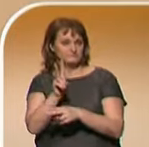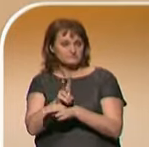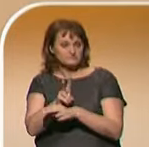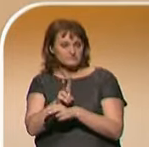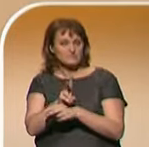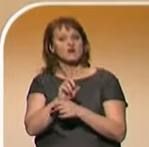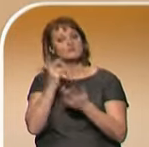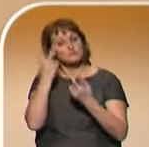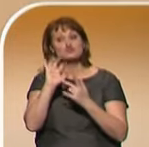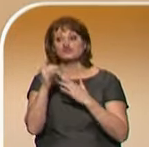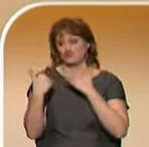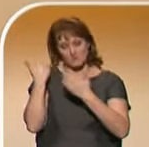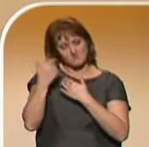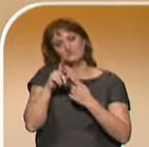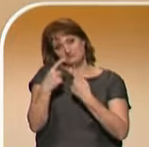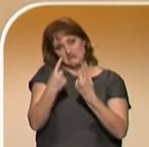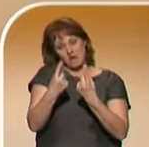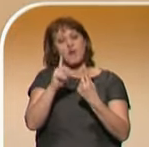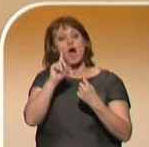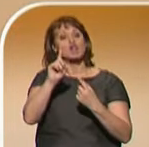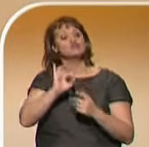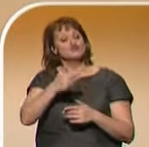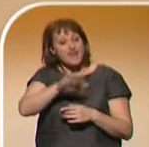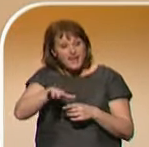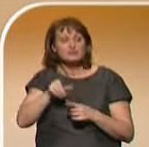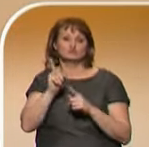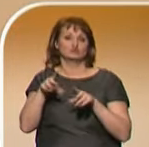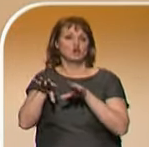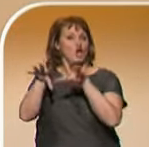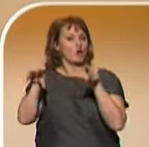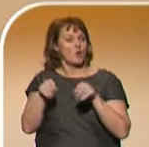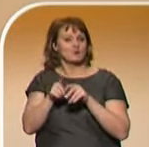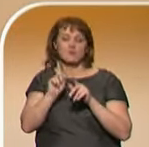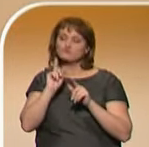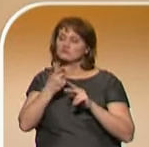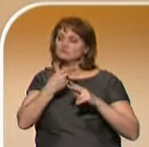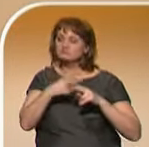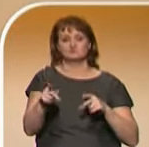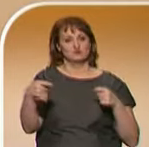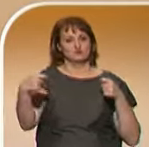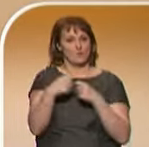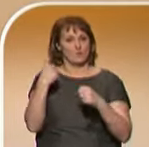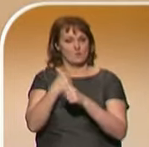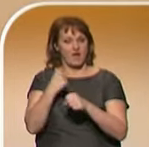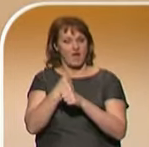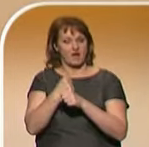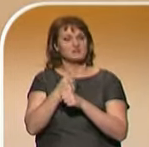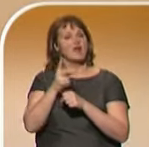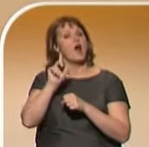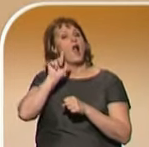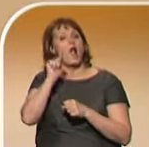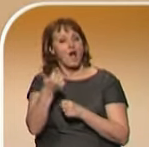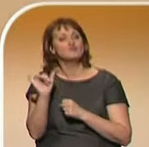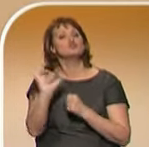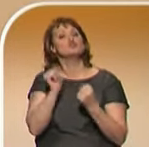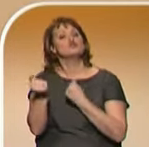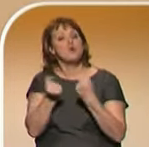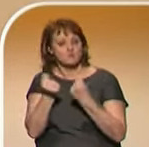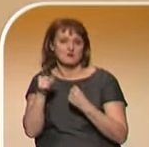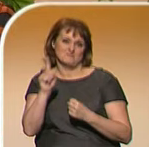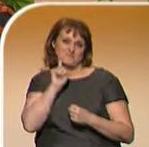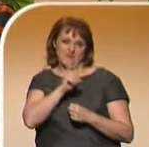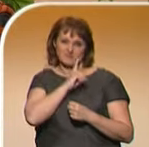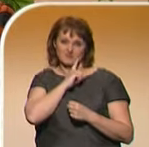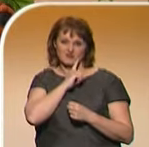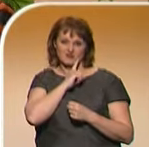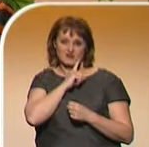ten dospělý člověk. Ale tam ta spolupráce s tou rodinou musí být vynikající a maminka vlastně odvede podstatný kus práce. Je těžké